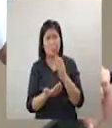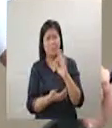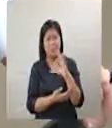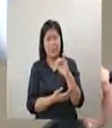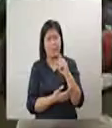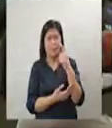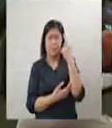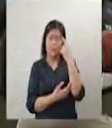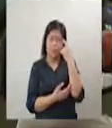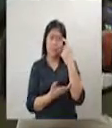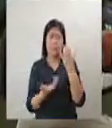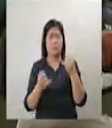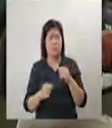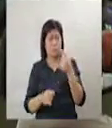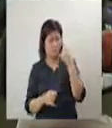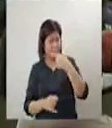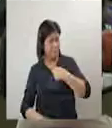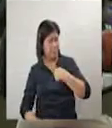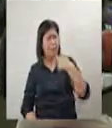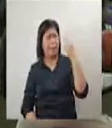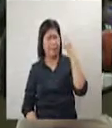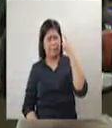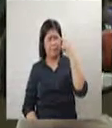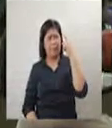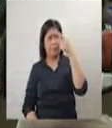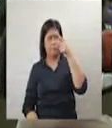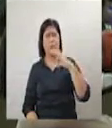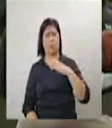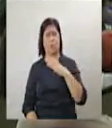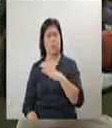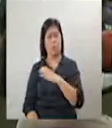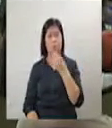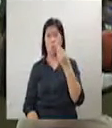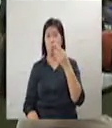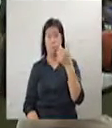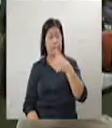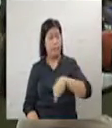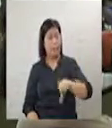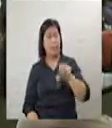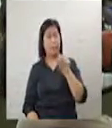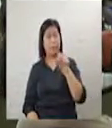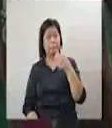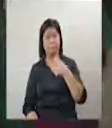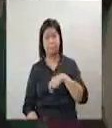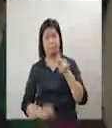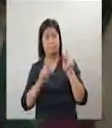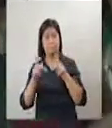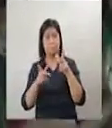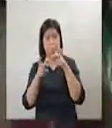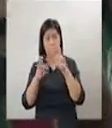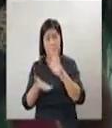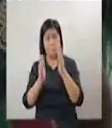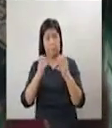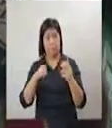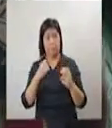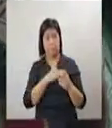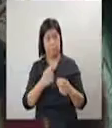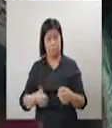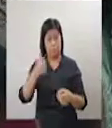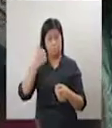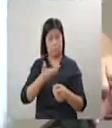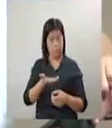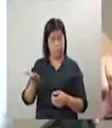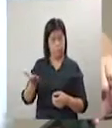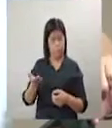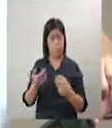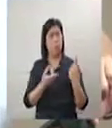Congress or any of the people here who will become senators to exercise what we call the oversight